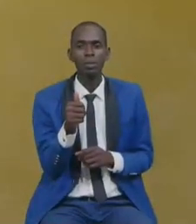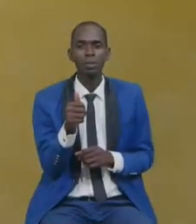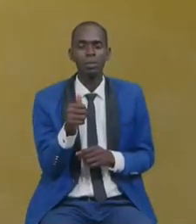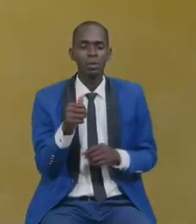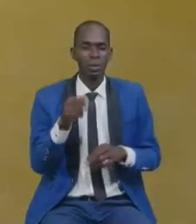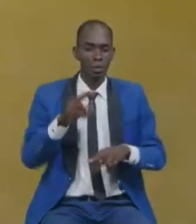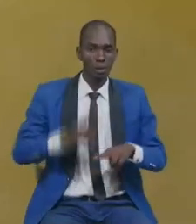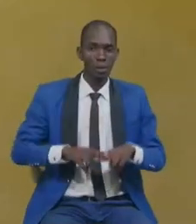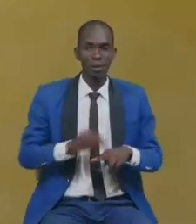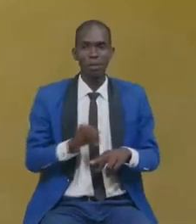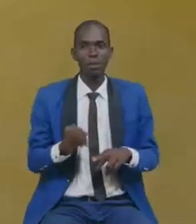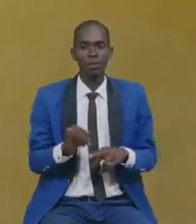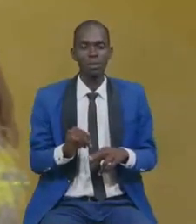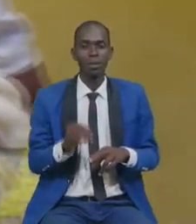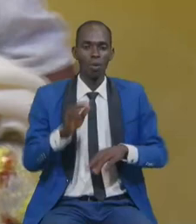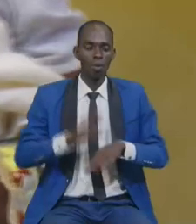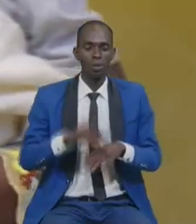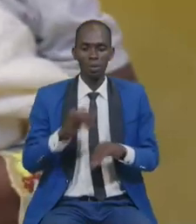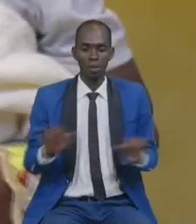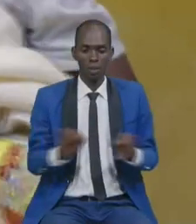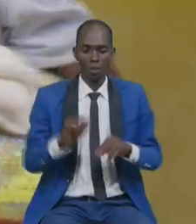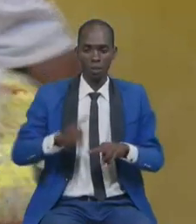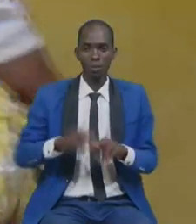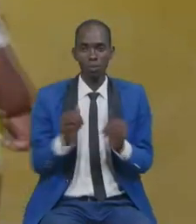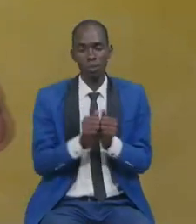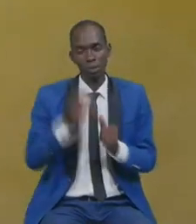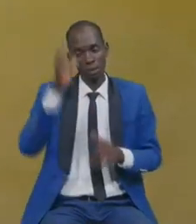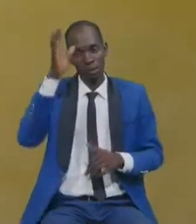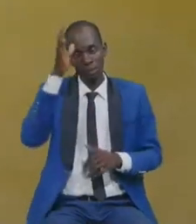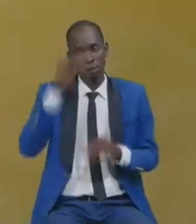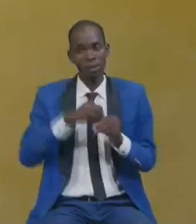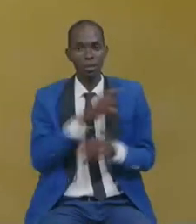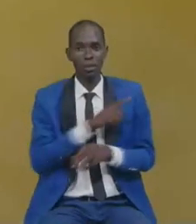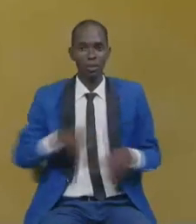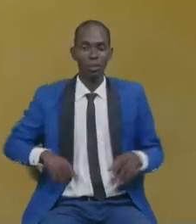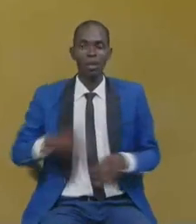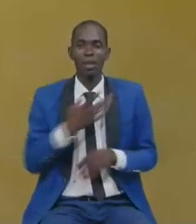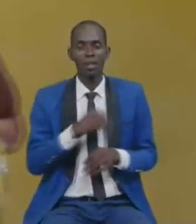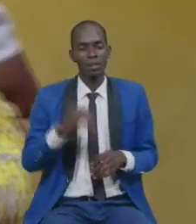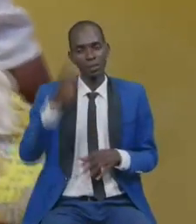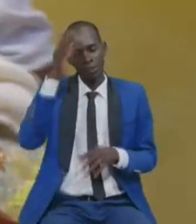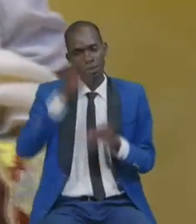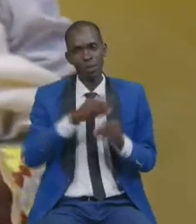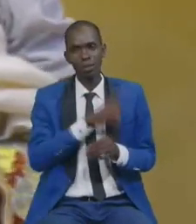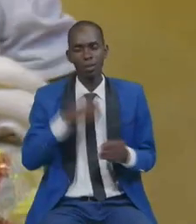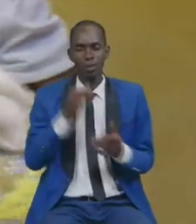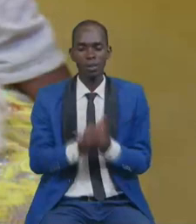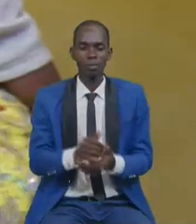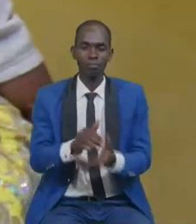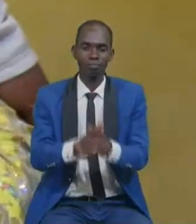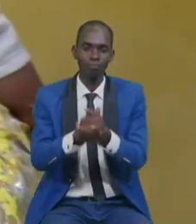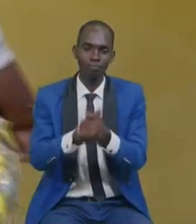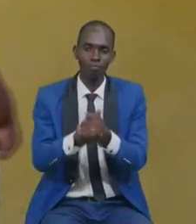siège avec notre Père dans le Seigneur. Il a dit, ma fille, félicitations. Il m'a serré la main.